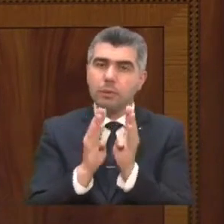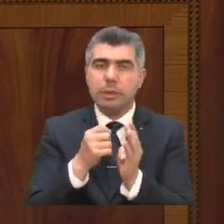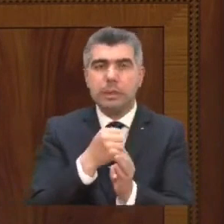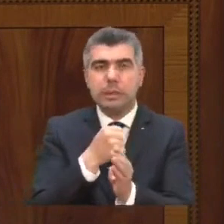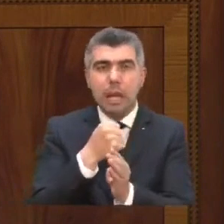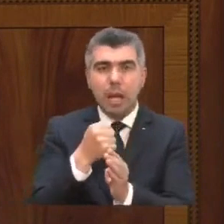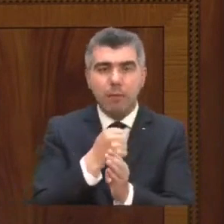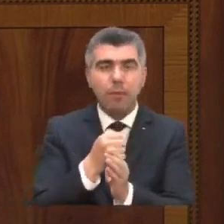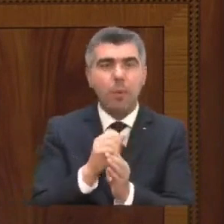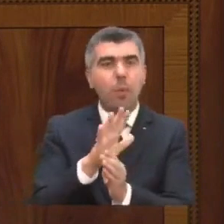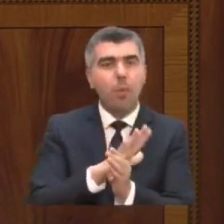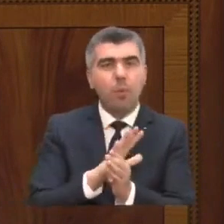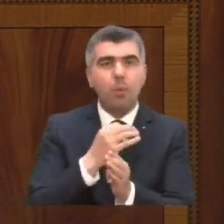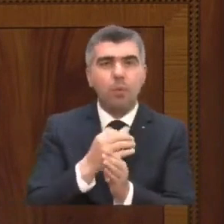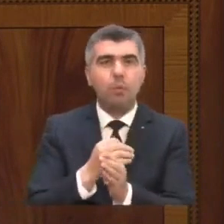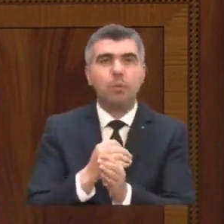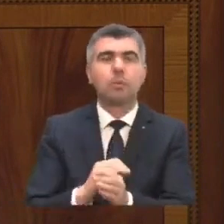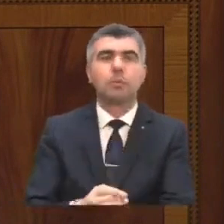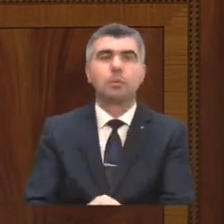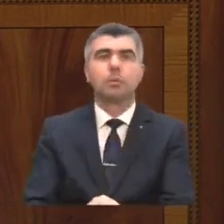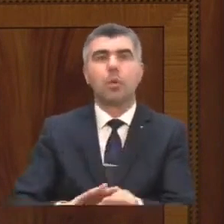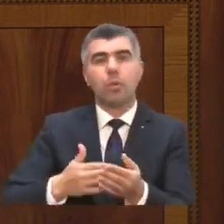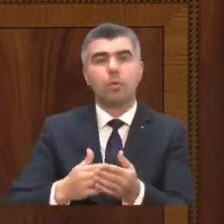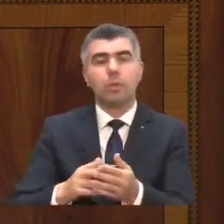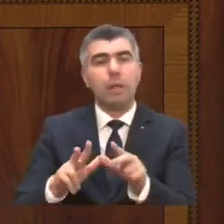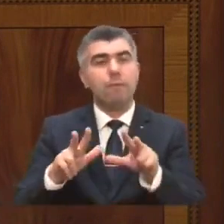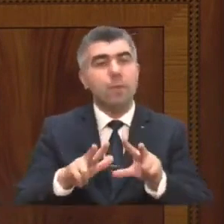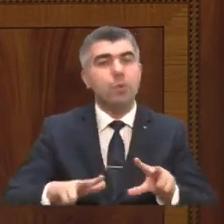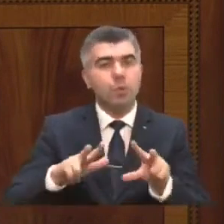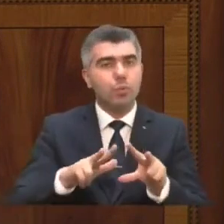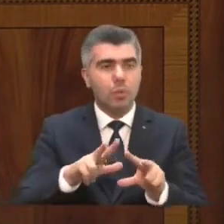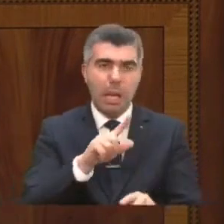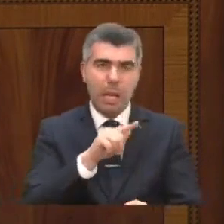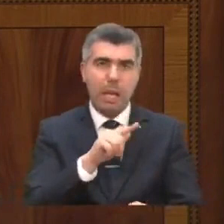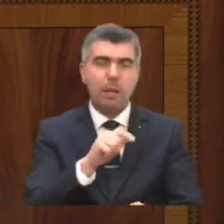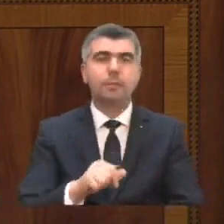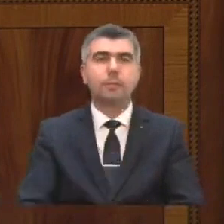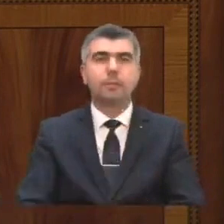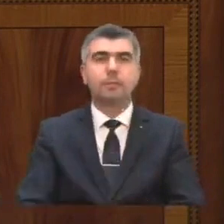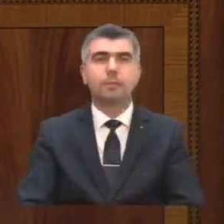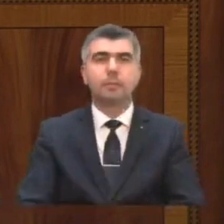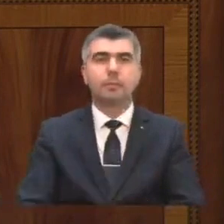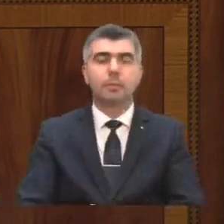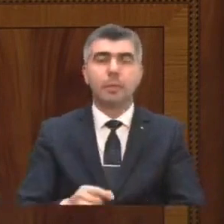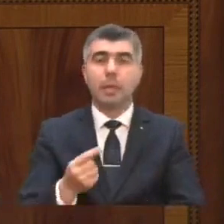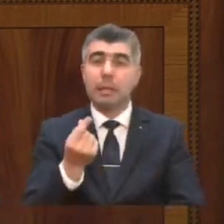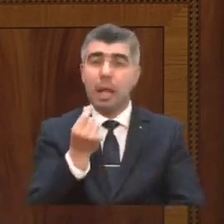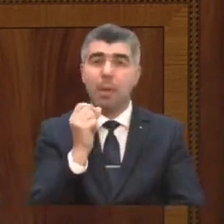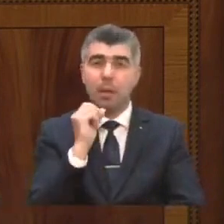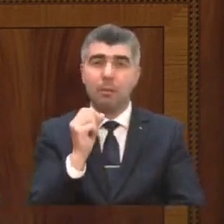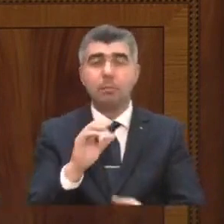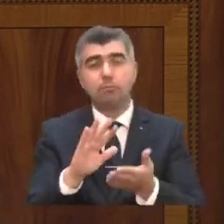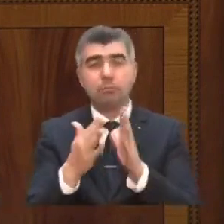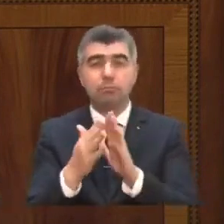وتكلمات يعني وداك الشيء راه مسجل في الفيديو وكل شيء بانه يعني الهوامش اللي كاينه هي تقريبا